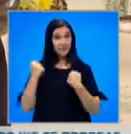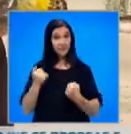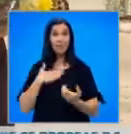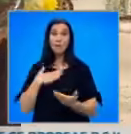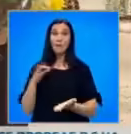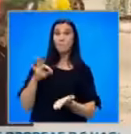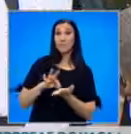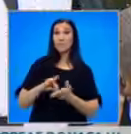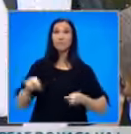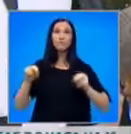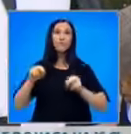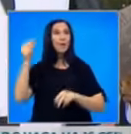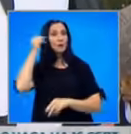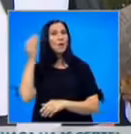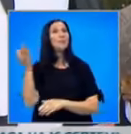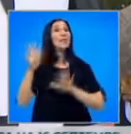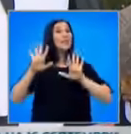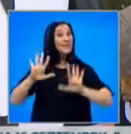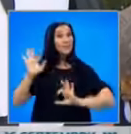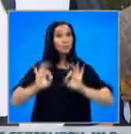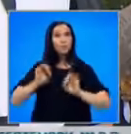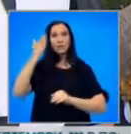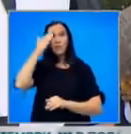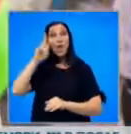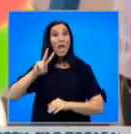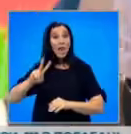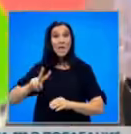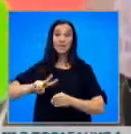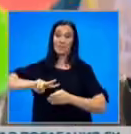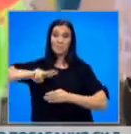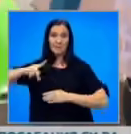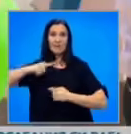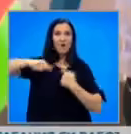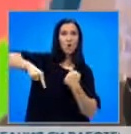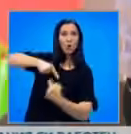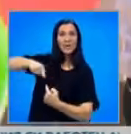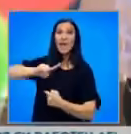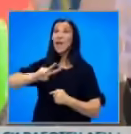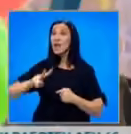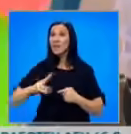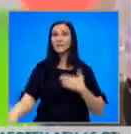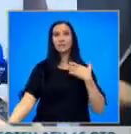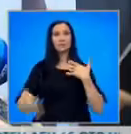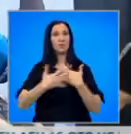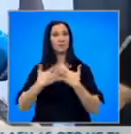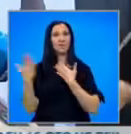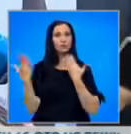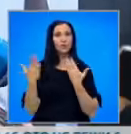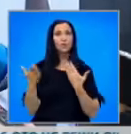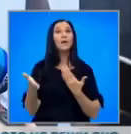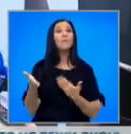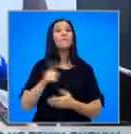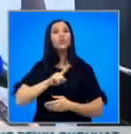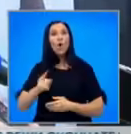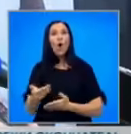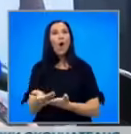присъствено обучение. Припомни, че при 10% болни или се преминава към ротация, или се затваря училището. До